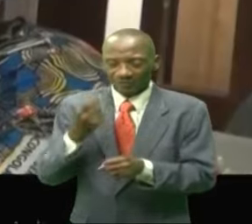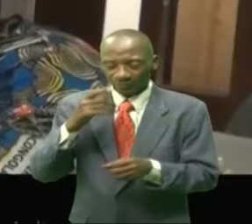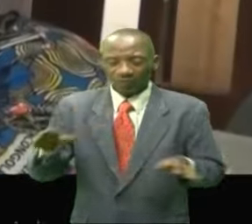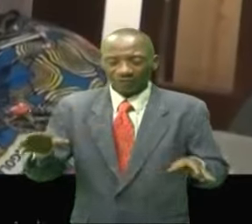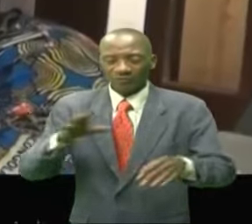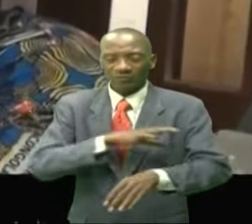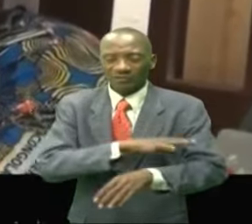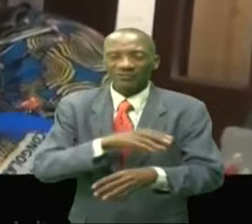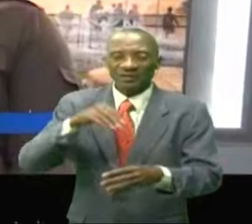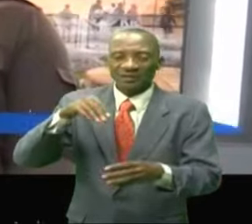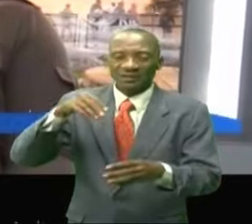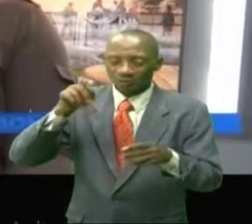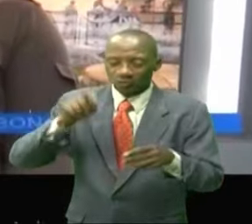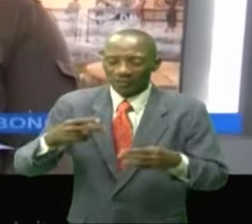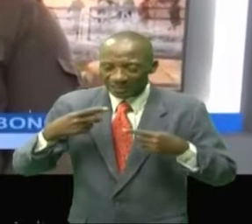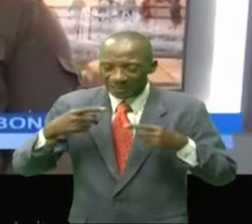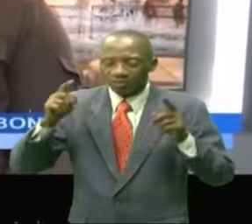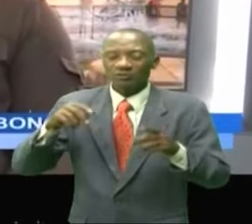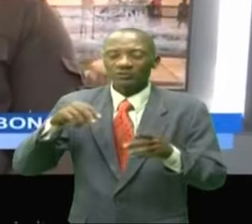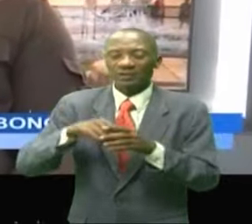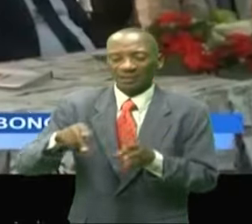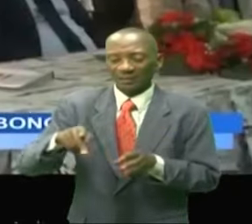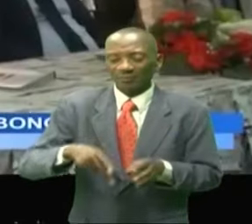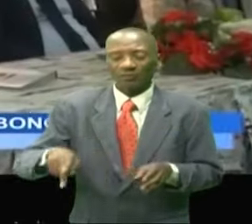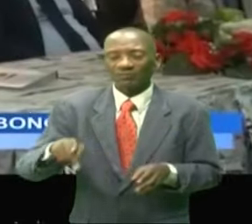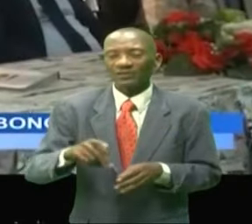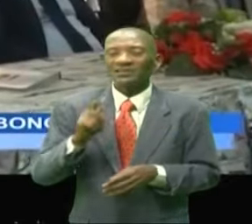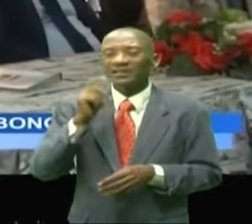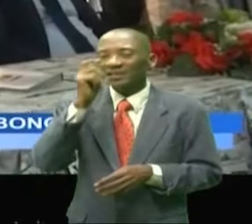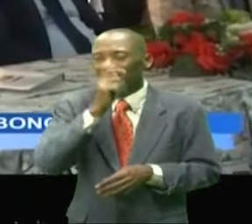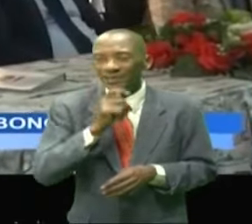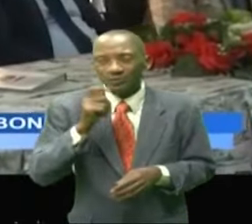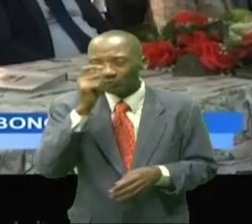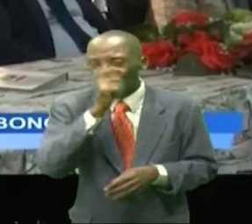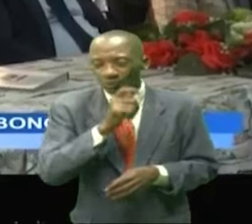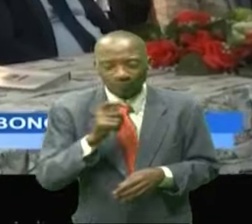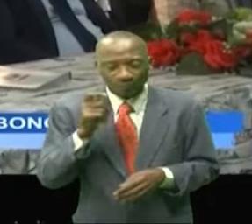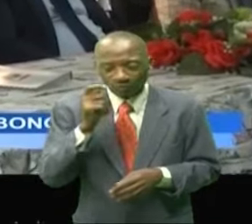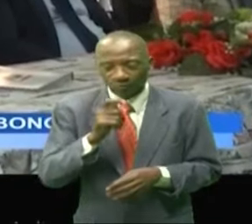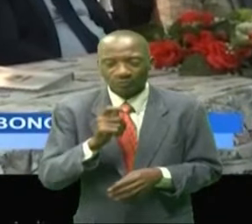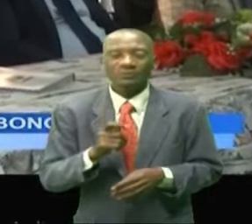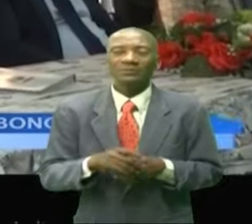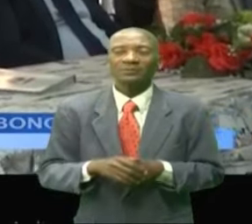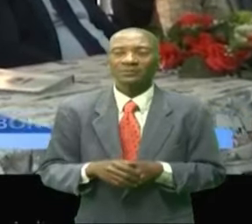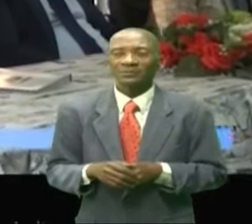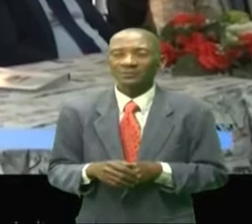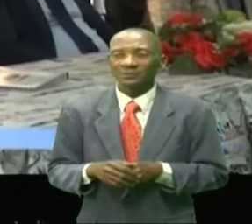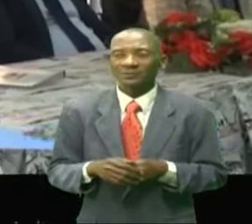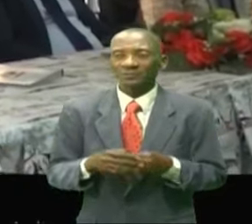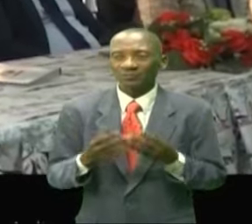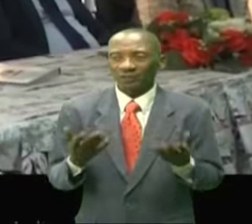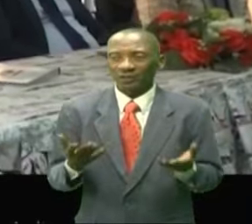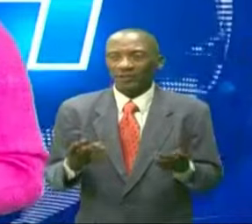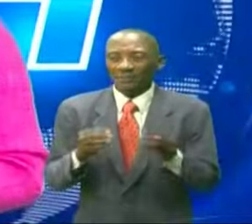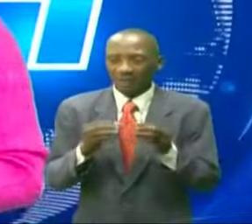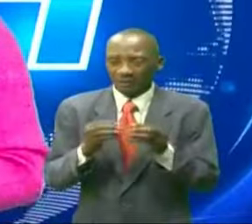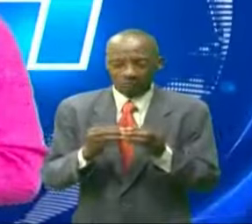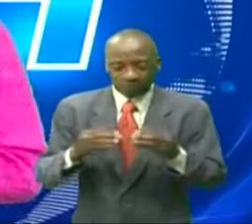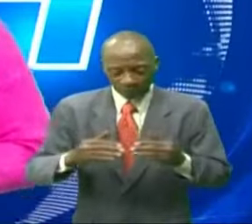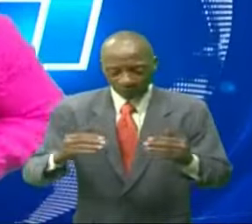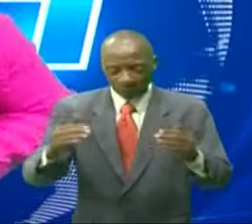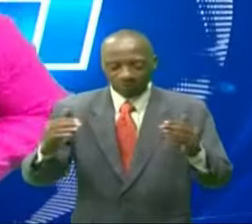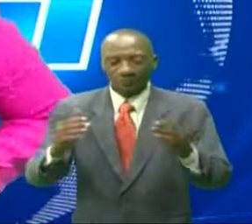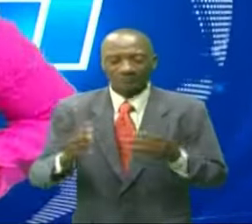prévue avec tous les intervenants dans le domaine de l'aviation civile pour mettre fin aux émissions tant observées.